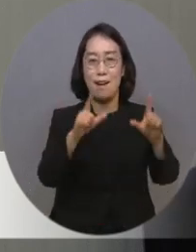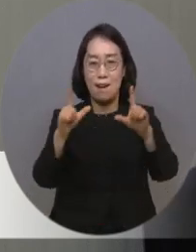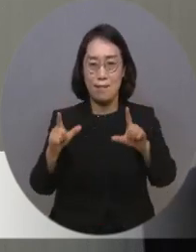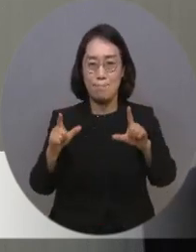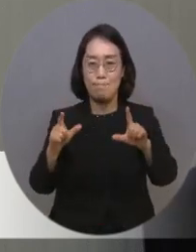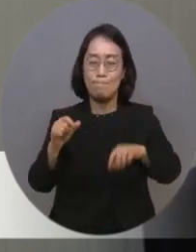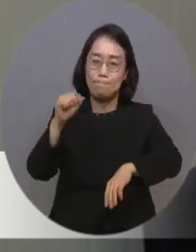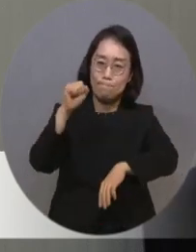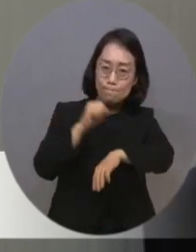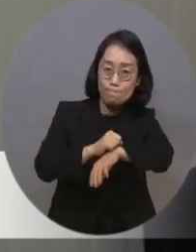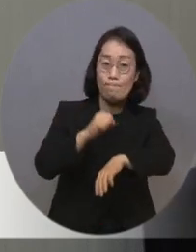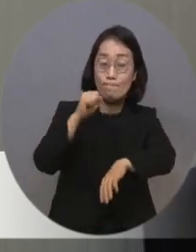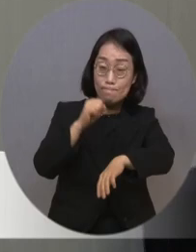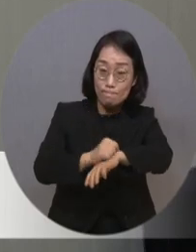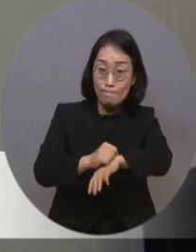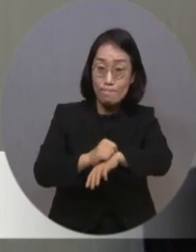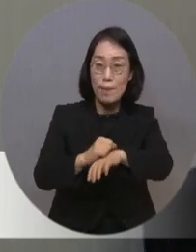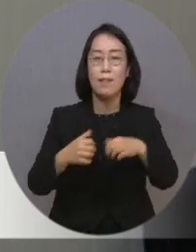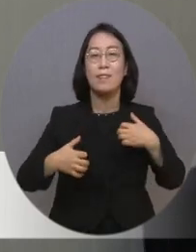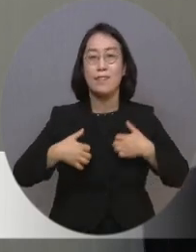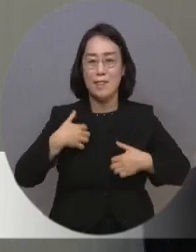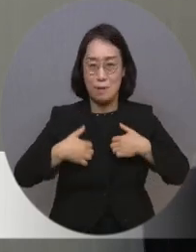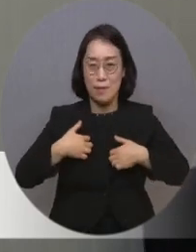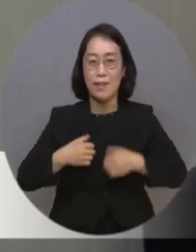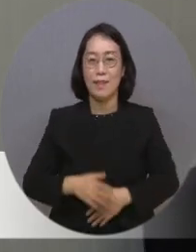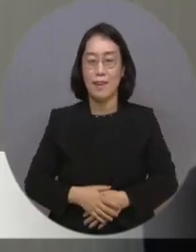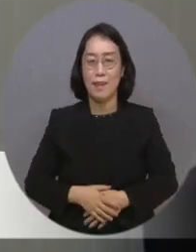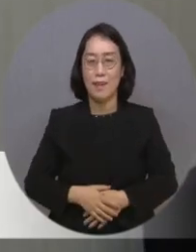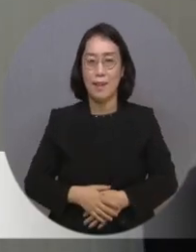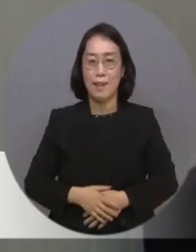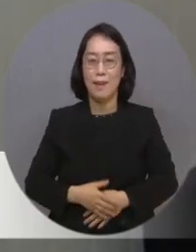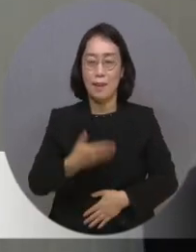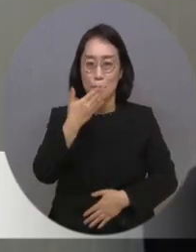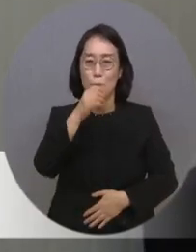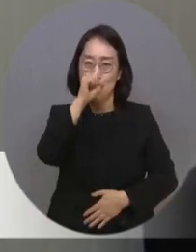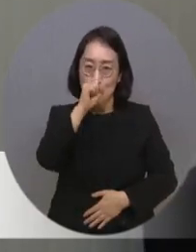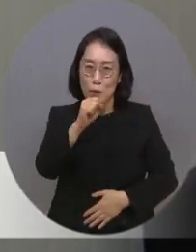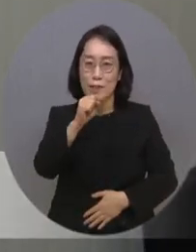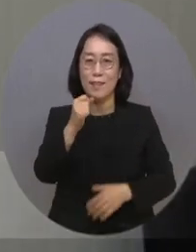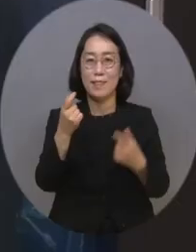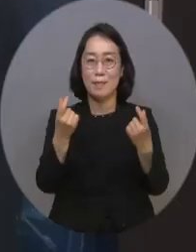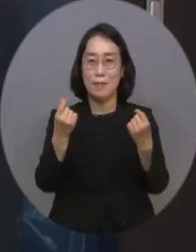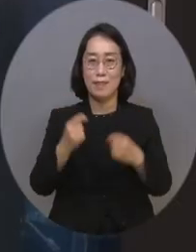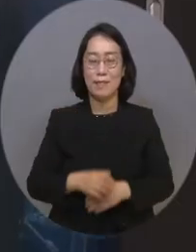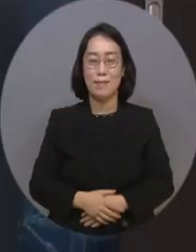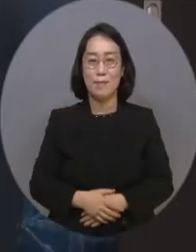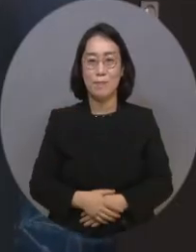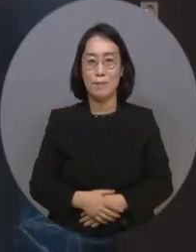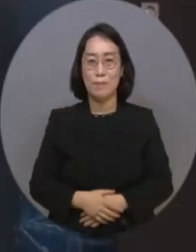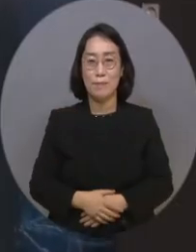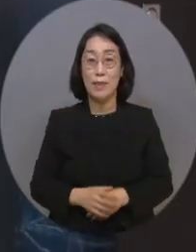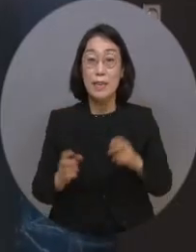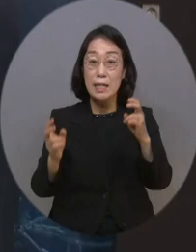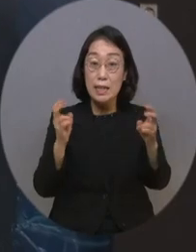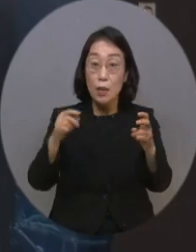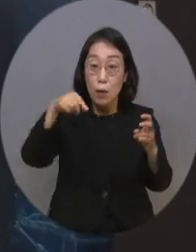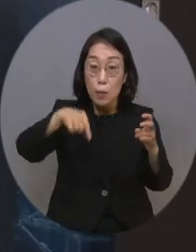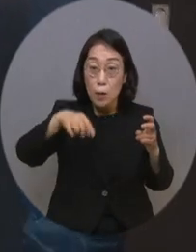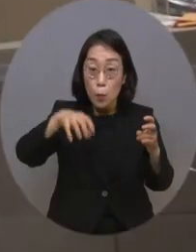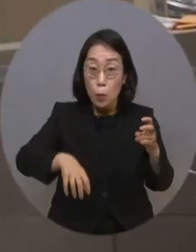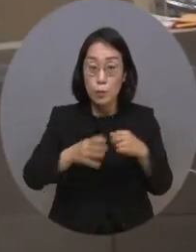인생을 좀 에이스답게 재밌는 시간을 가지면 좋을 것 같습니다. 이 기업은